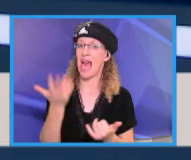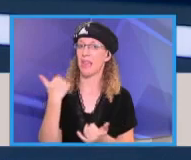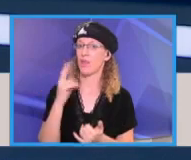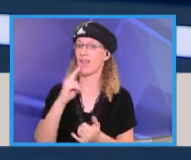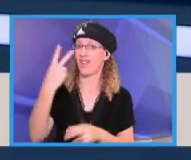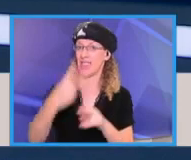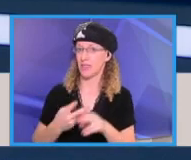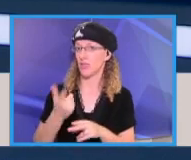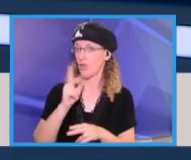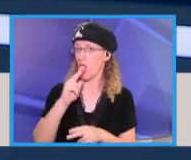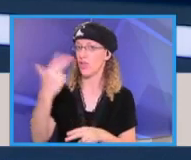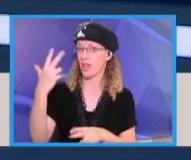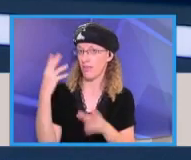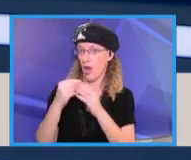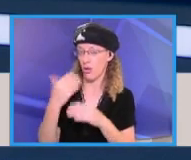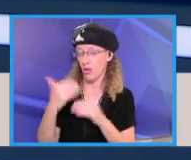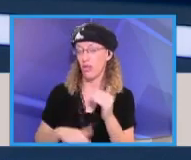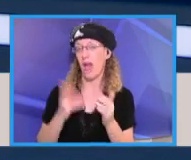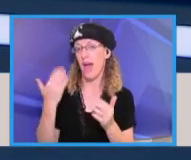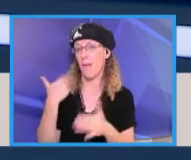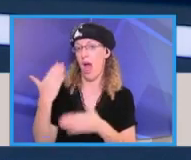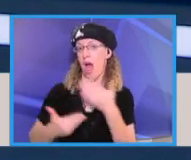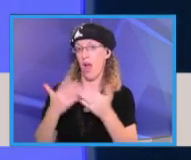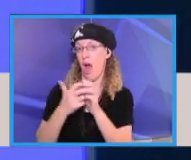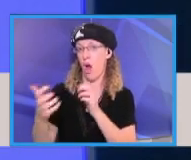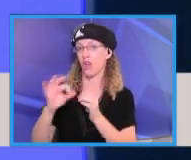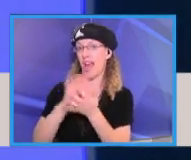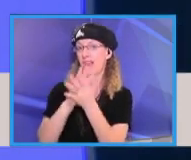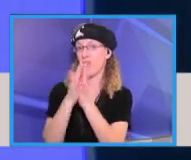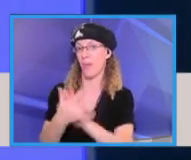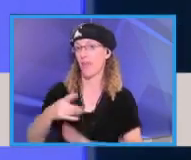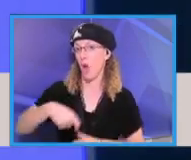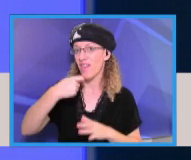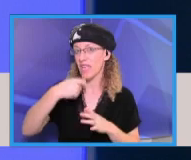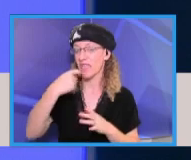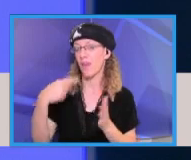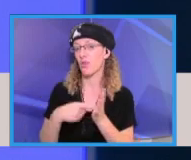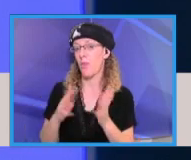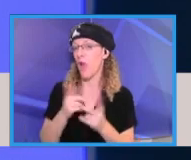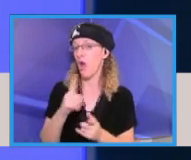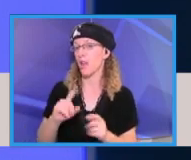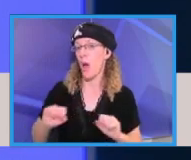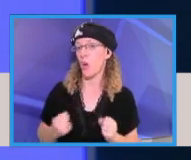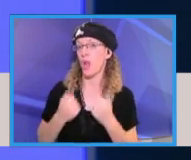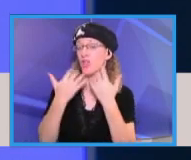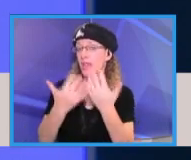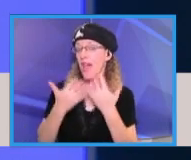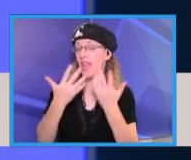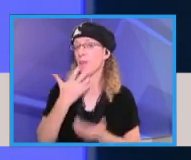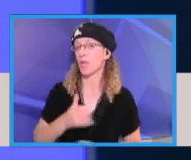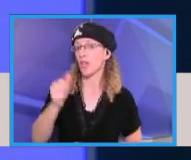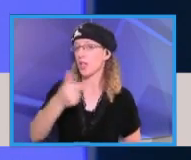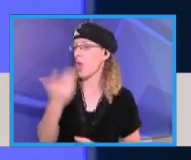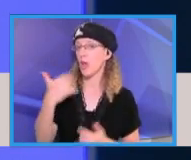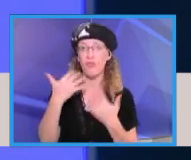וחצי, 3 האחרונות, מהלך ארוך של הנושא של רפורמת הקורנפלקס, ומשום מה לא טרחו לשתף בו את הרבנות הראשית. היא לא הייתה